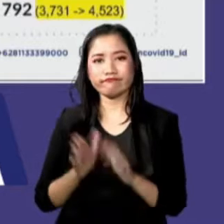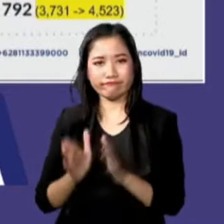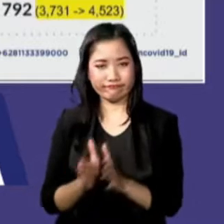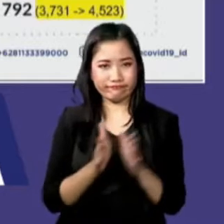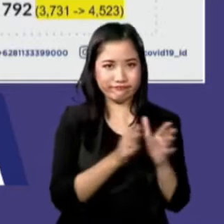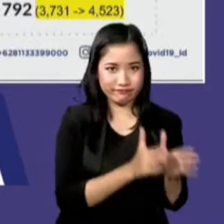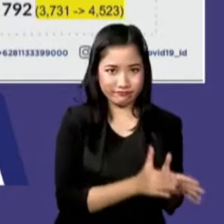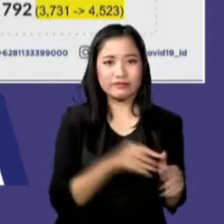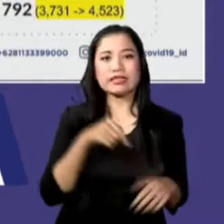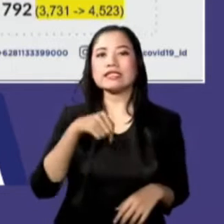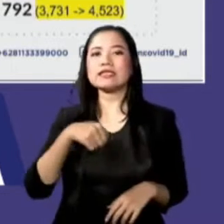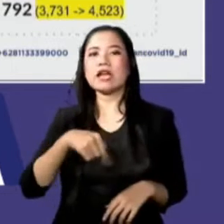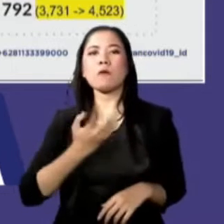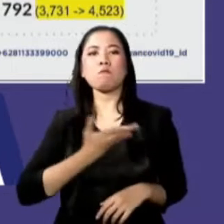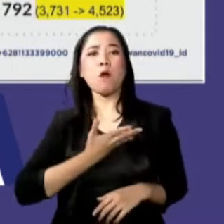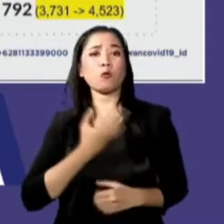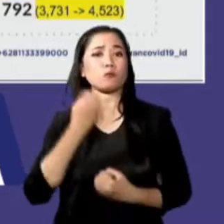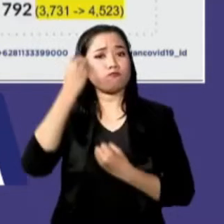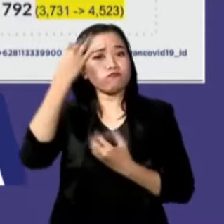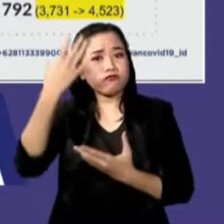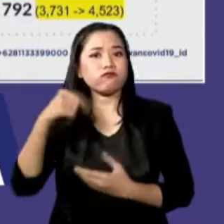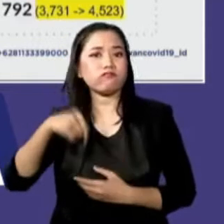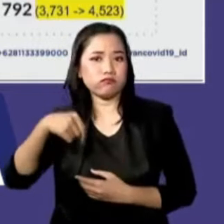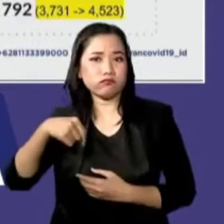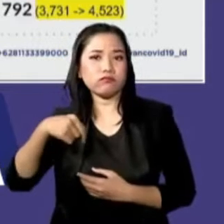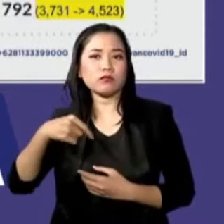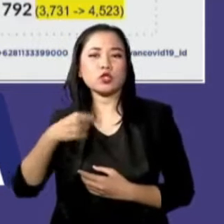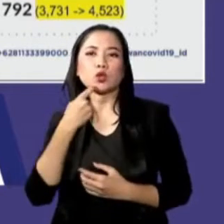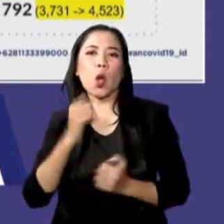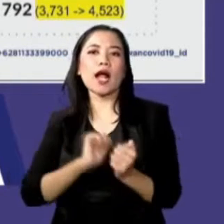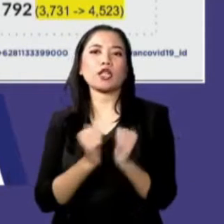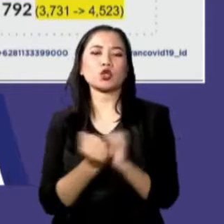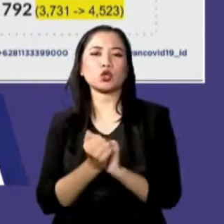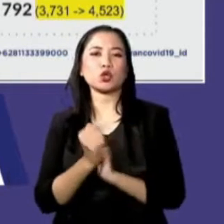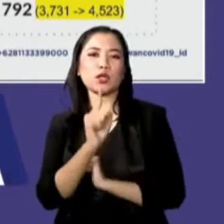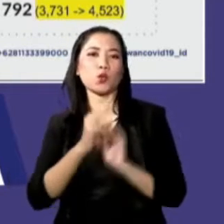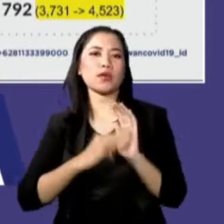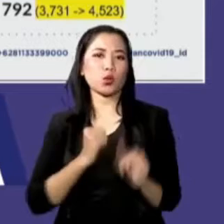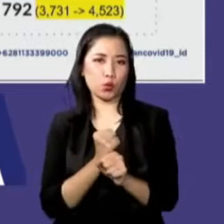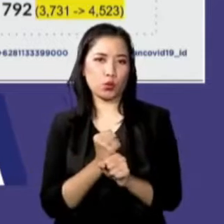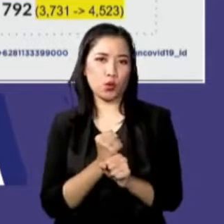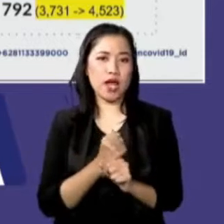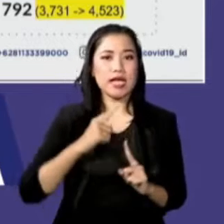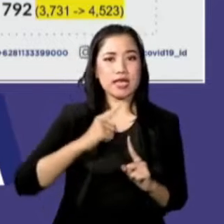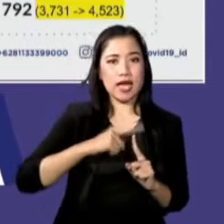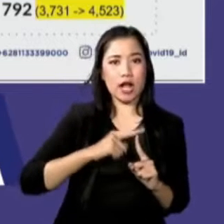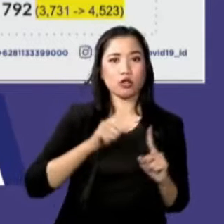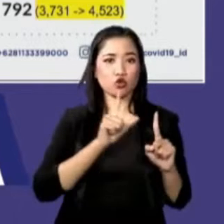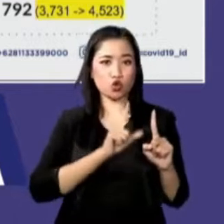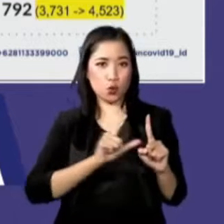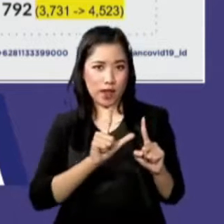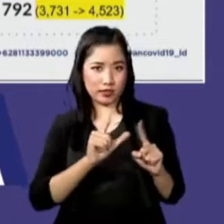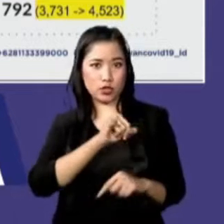Selanjutnya, saya akan menyampaikan perkembangan kasus positif mingguan di tingkat nasional. Pertanggal 17